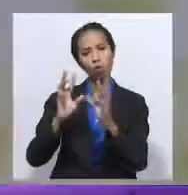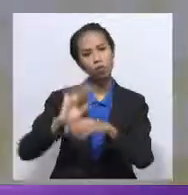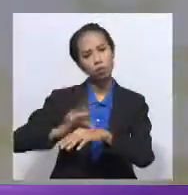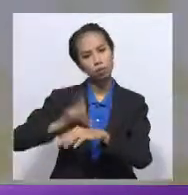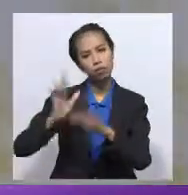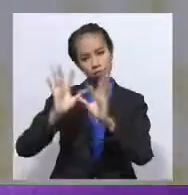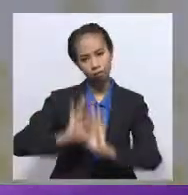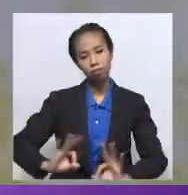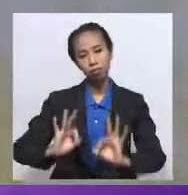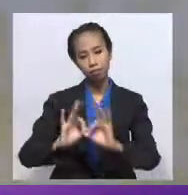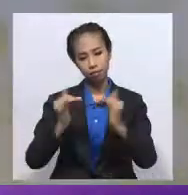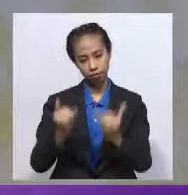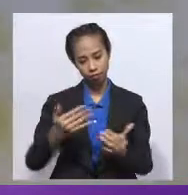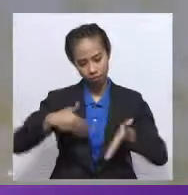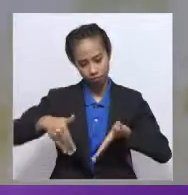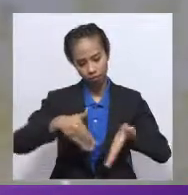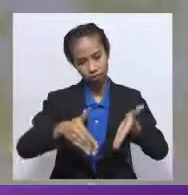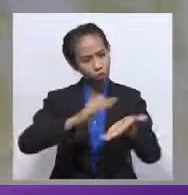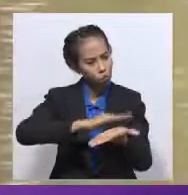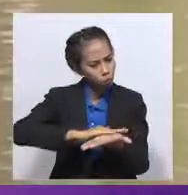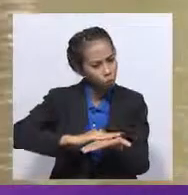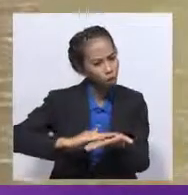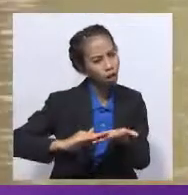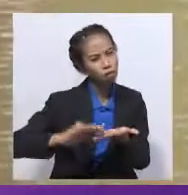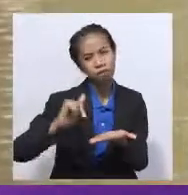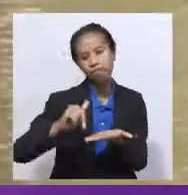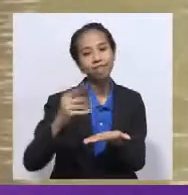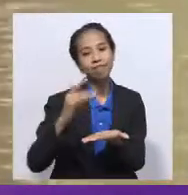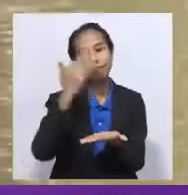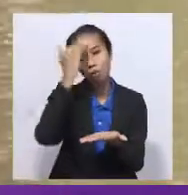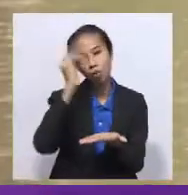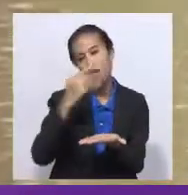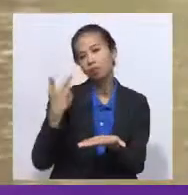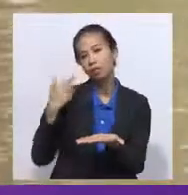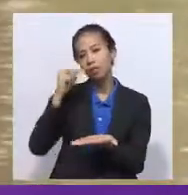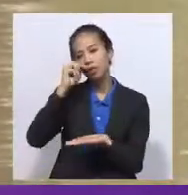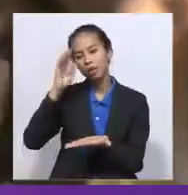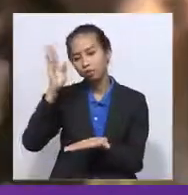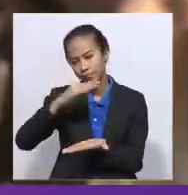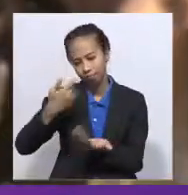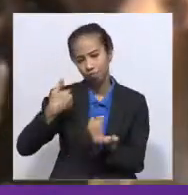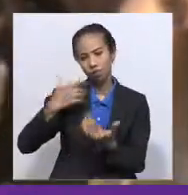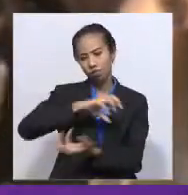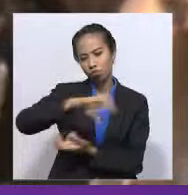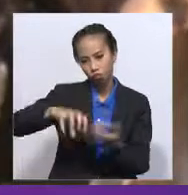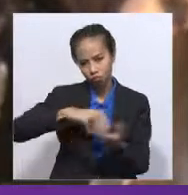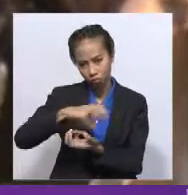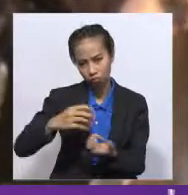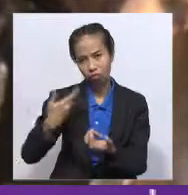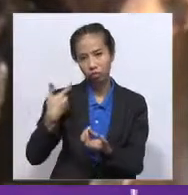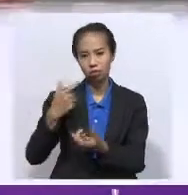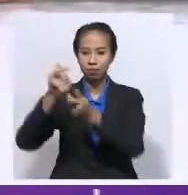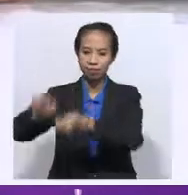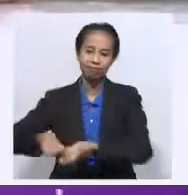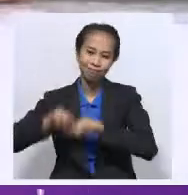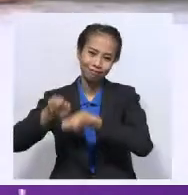านปัจจุบันแม่น้ำสายนี้อาจไม่ได้สะอาดเท่าที่ควรเนื่องจากมีการปล่อยน้ำเสียจากชุมชนการใช้สารเคมีในการทำเกษ